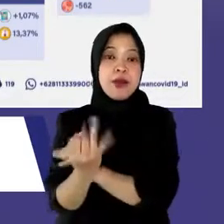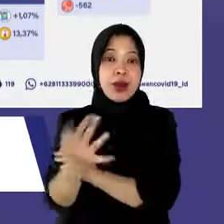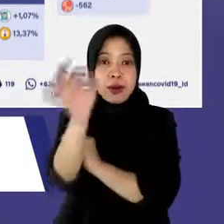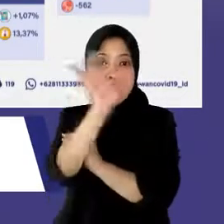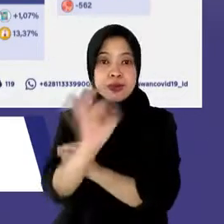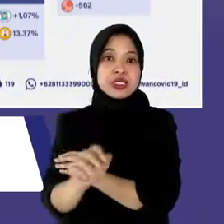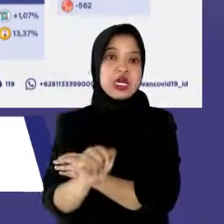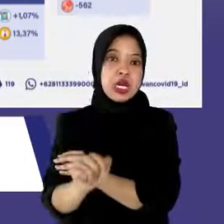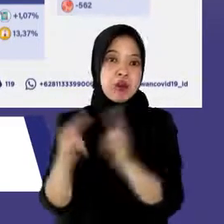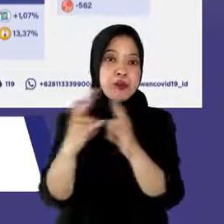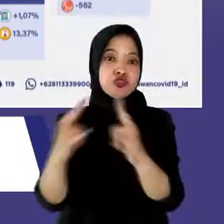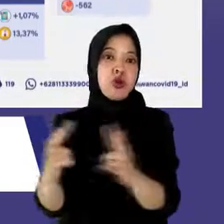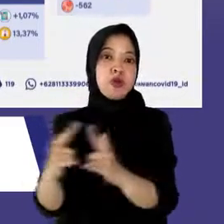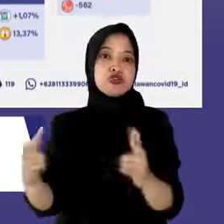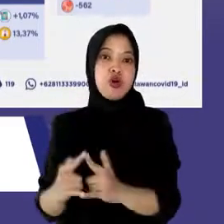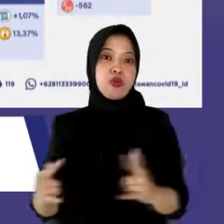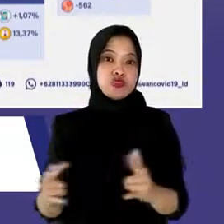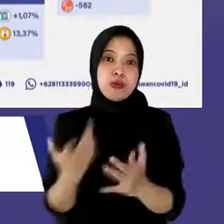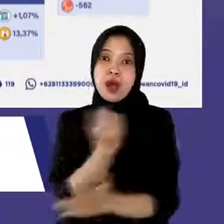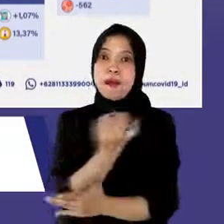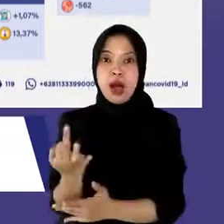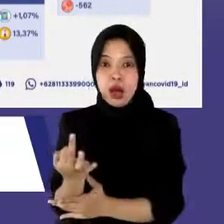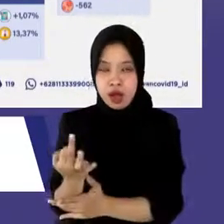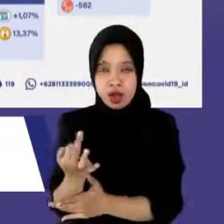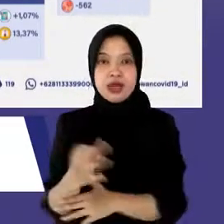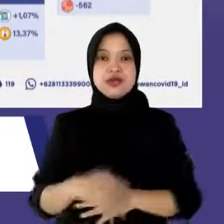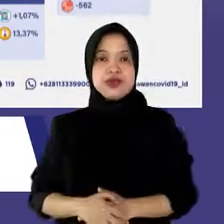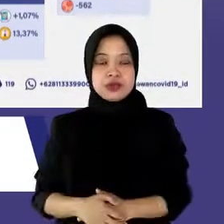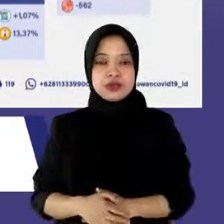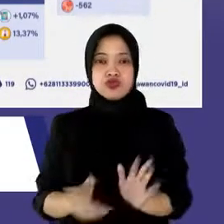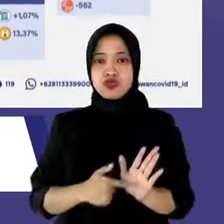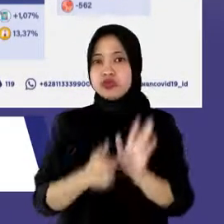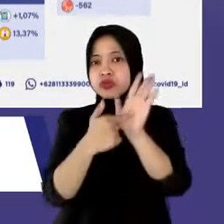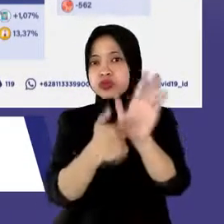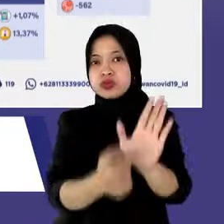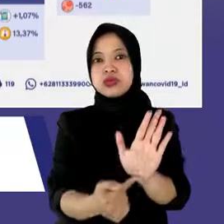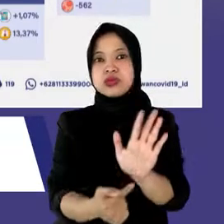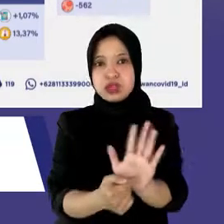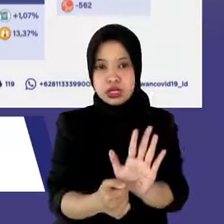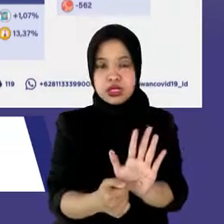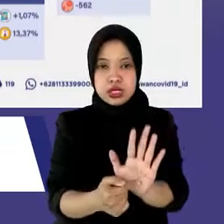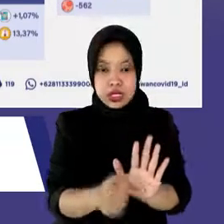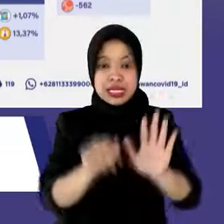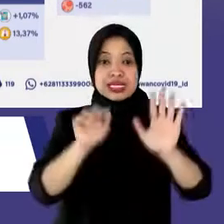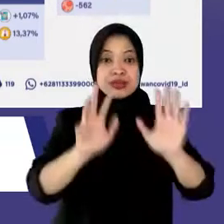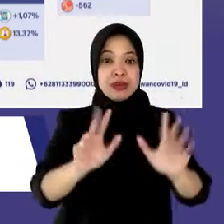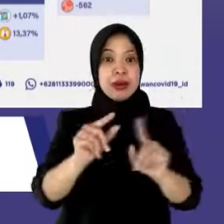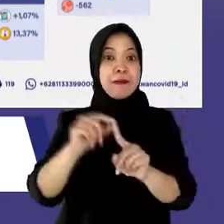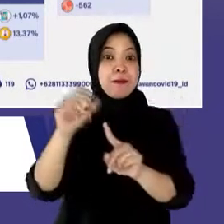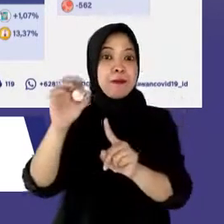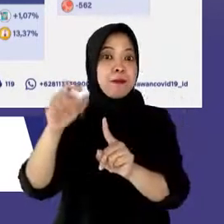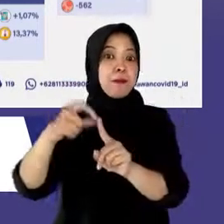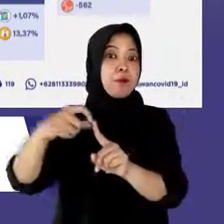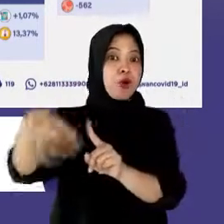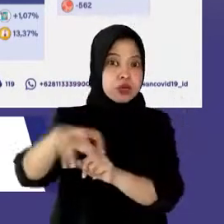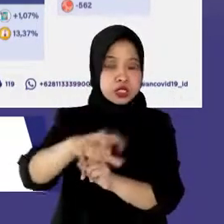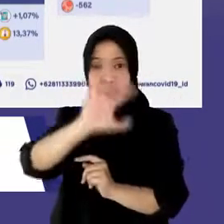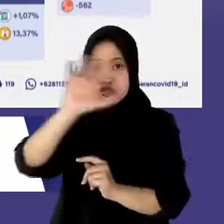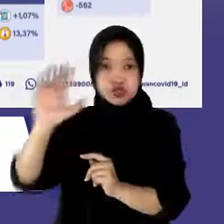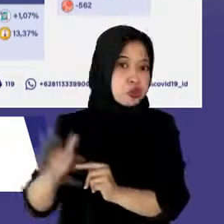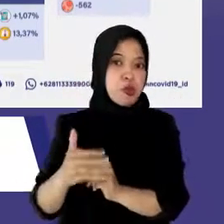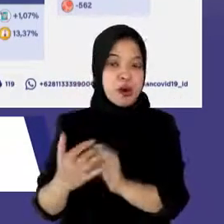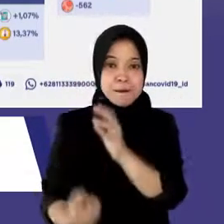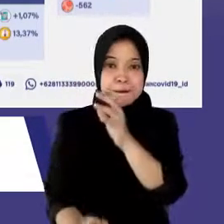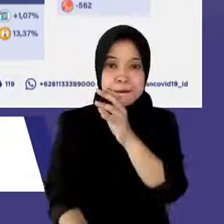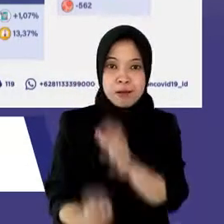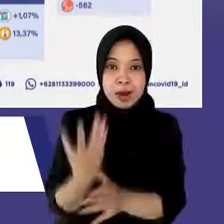terbentuk di wilayahnya ternyata data menunjukkan bahwa dari sembilan provinsi Hai perkembangan hampir semua